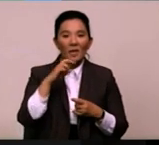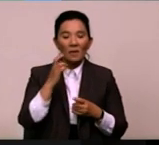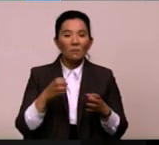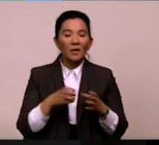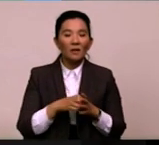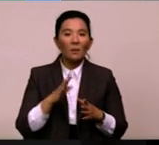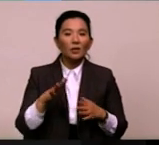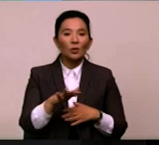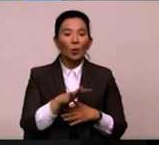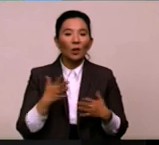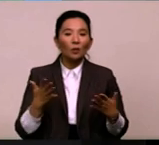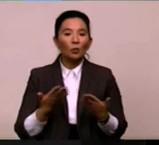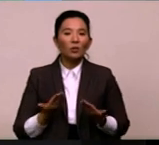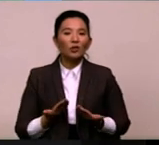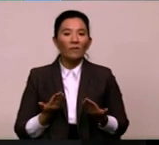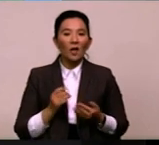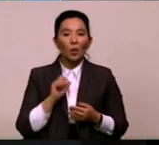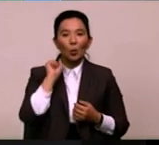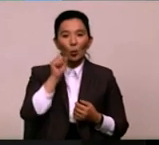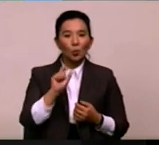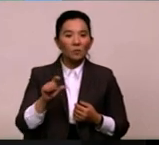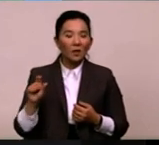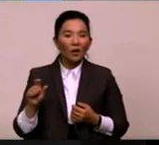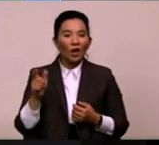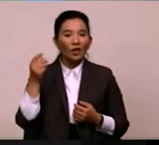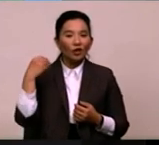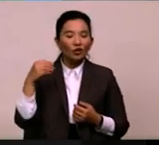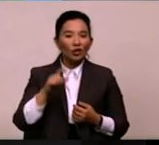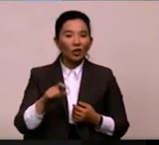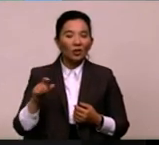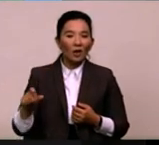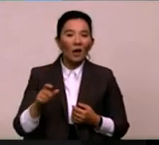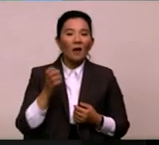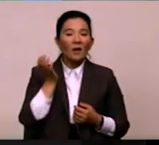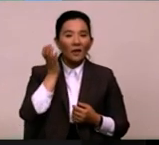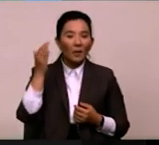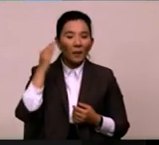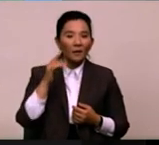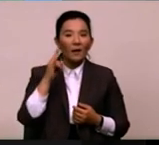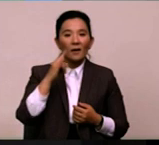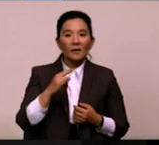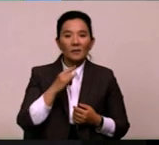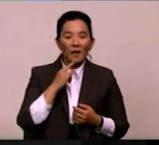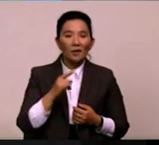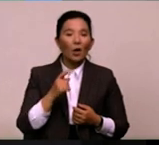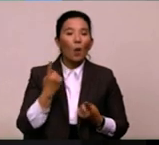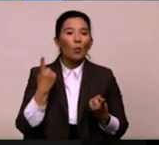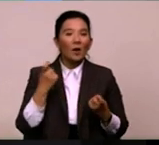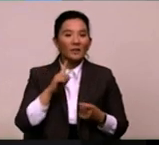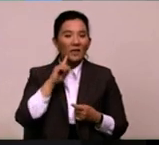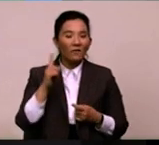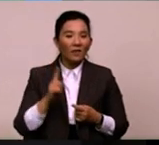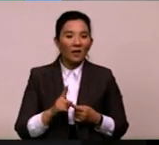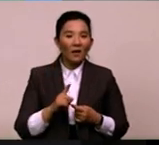на территории которого проживали узбеки, таджики, туркмены, каракалпаки, казахи, бухарские